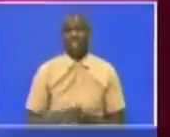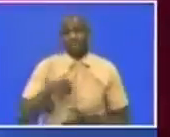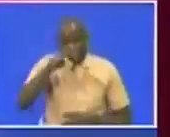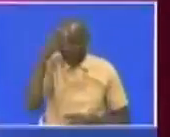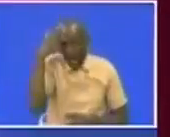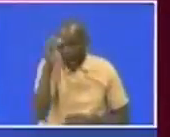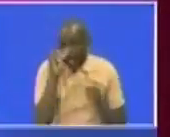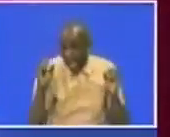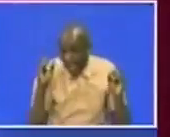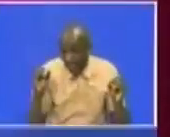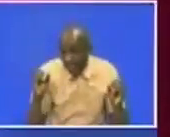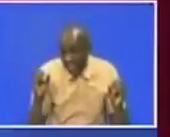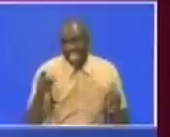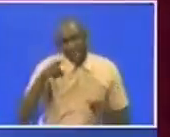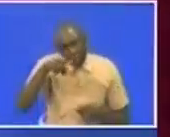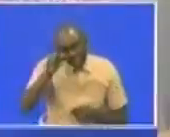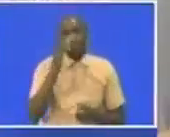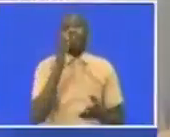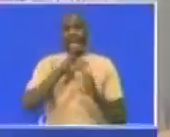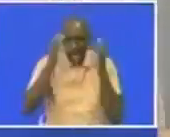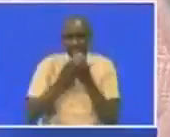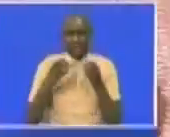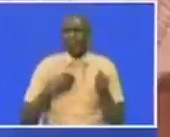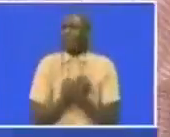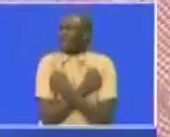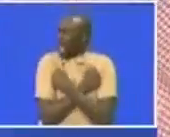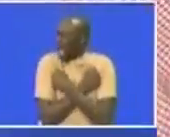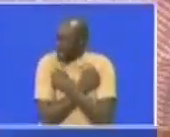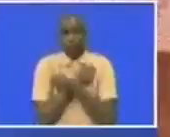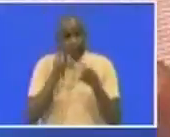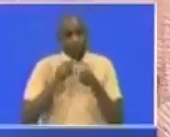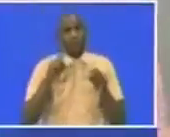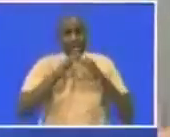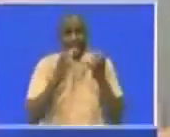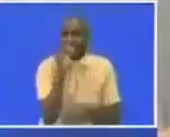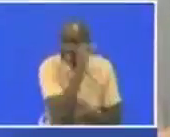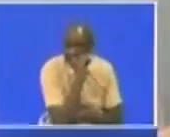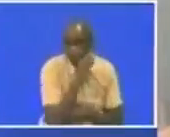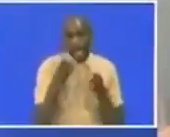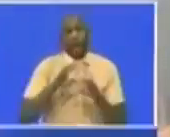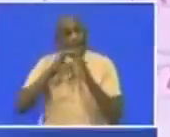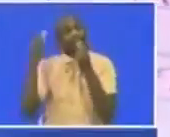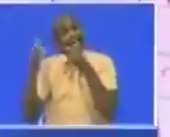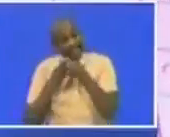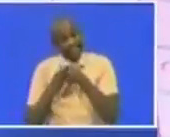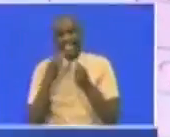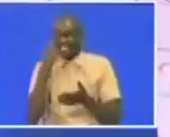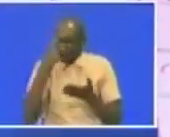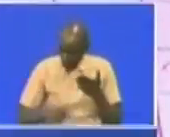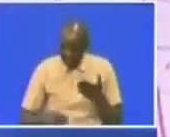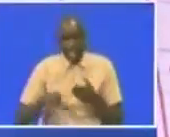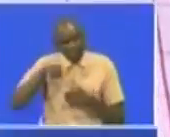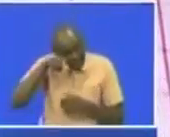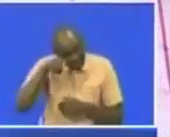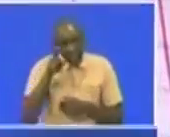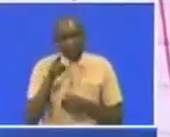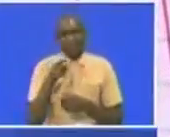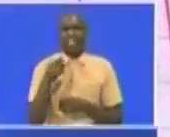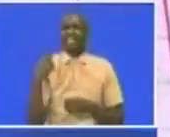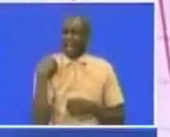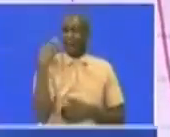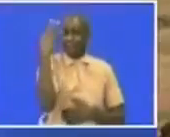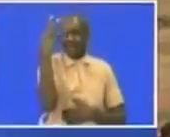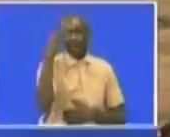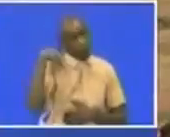Usilolijua ni kwamba Victor ni mwamba darasani. Tangu chekechea hadi sasa yu darasa la nane, anakiri kuwa miongoni mwa wanafunzi watatu